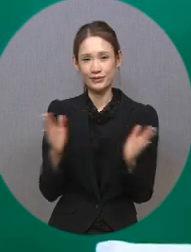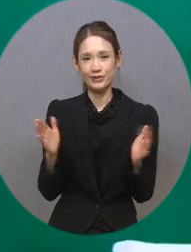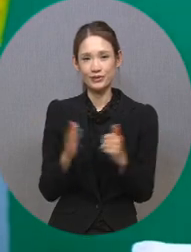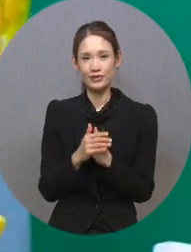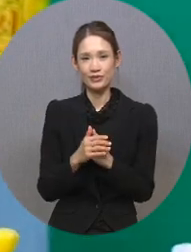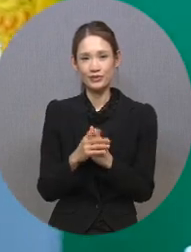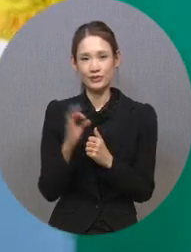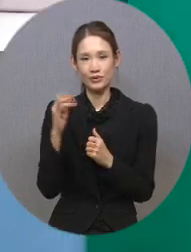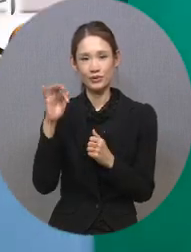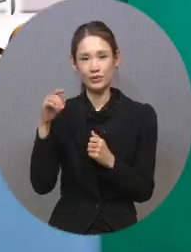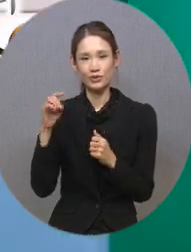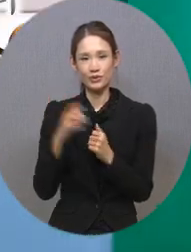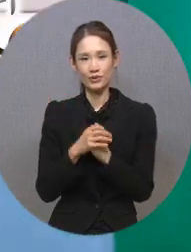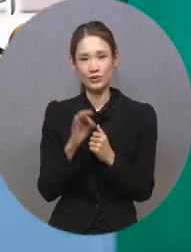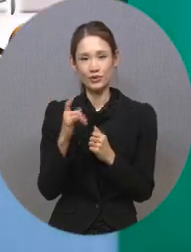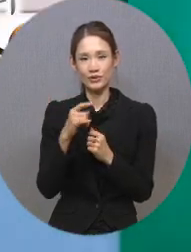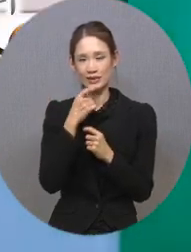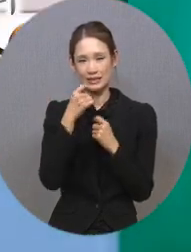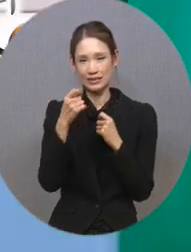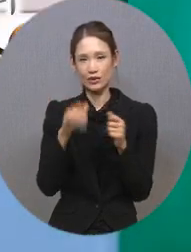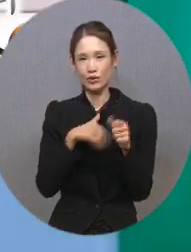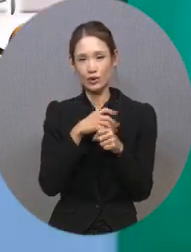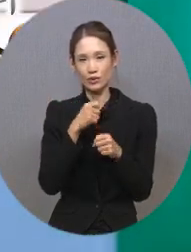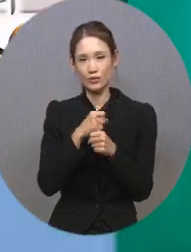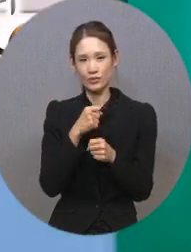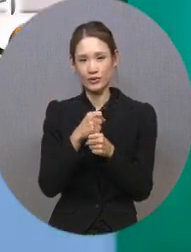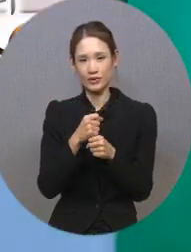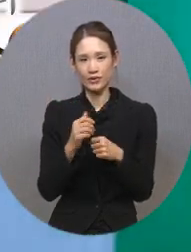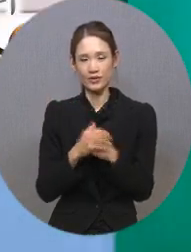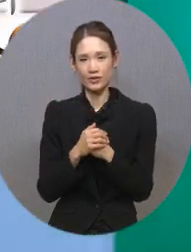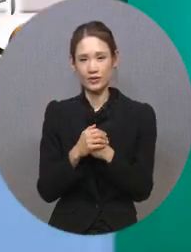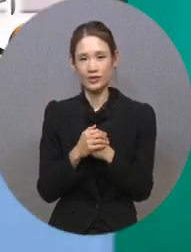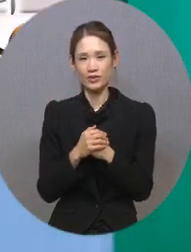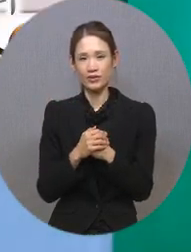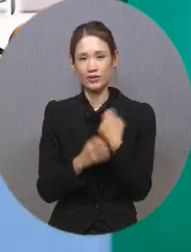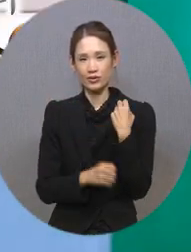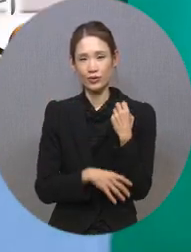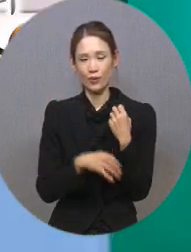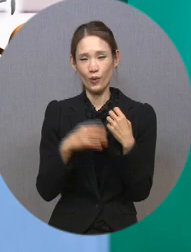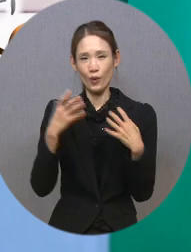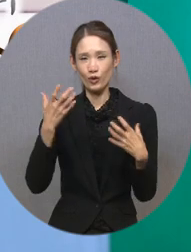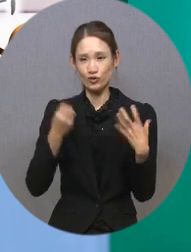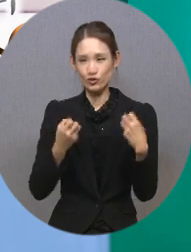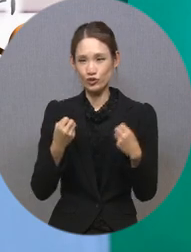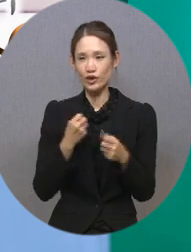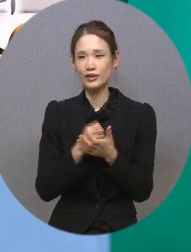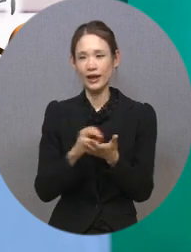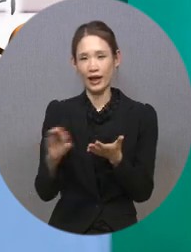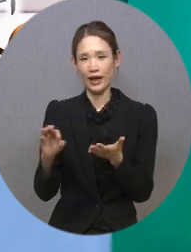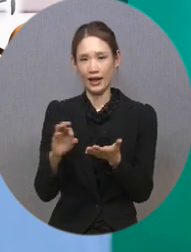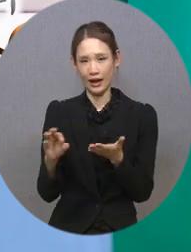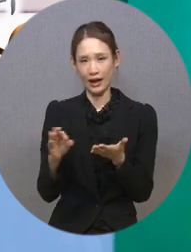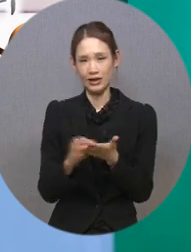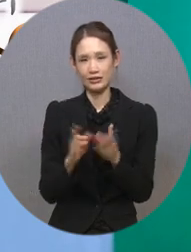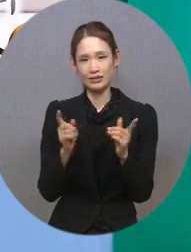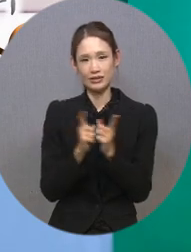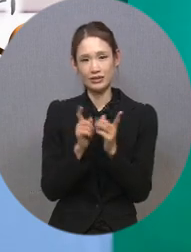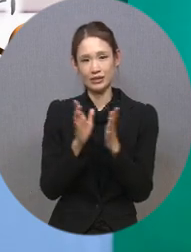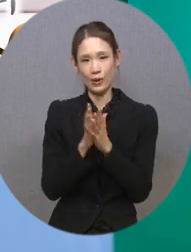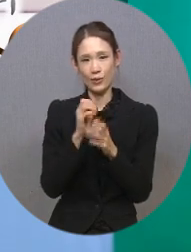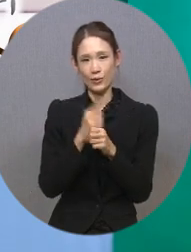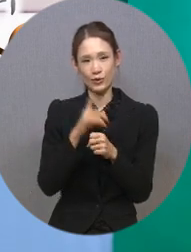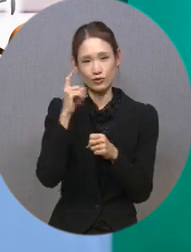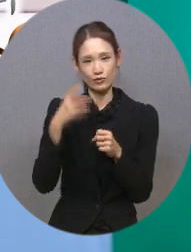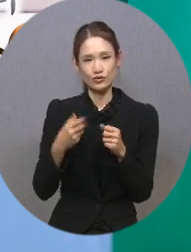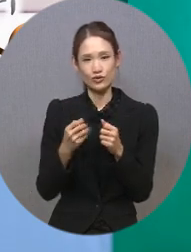이 요구르트는 영암에서 친환경으로 생산된 원유를 사용했습니다. 목장에서 직접 생산한